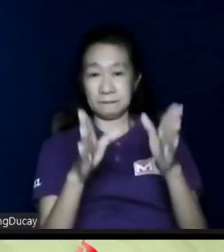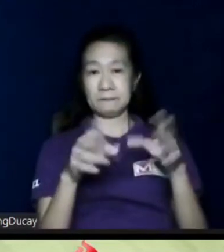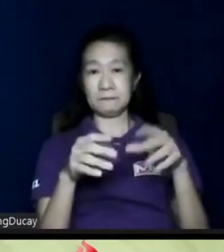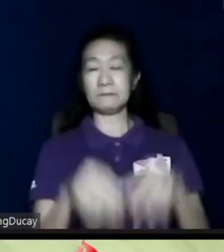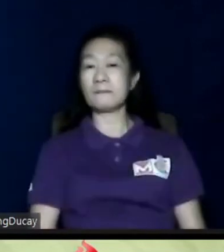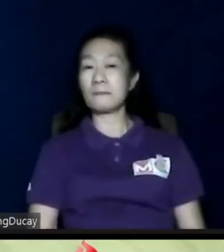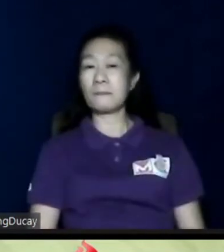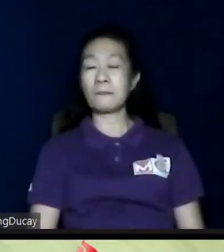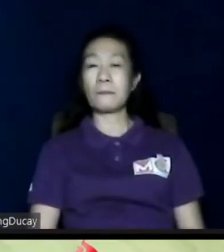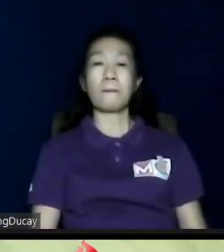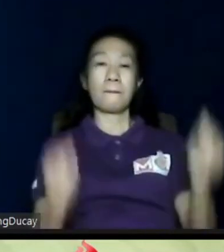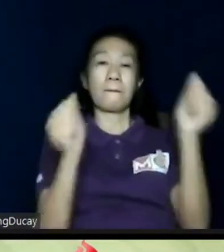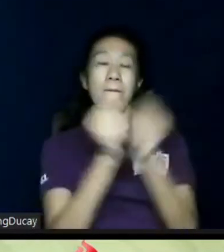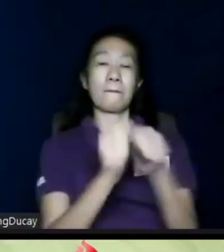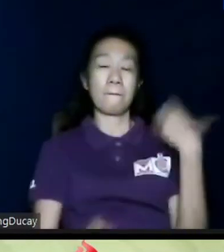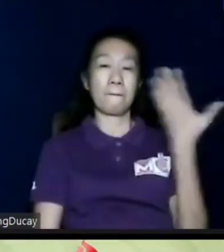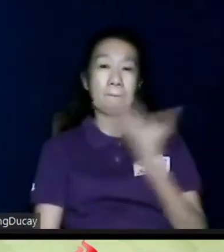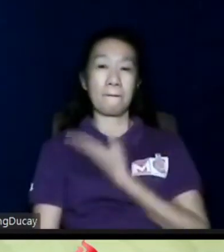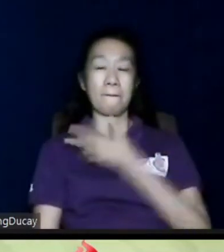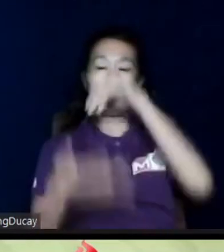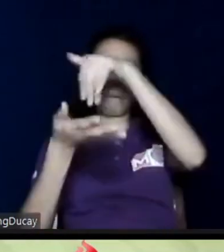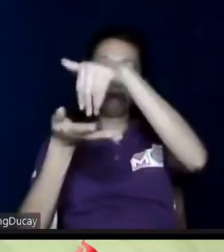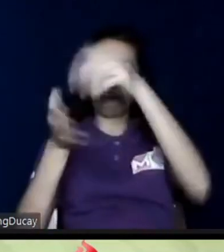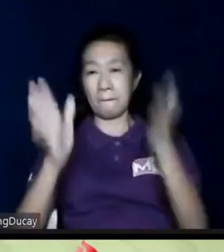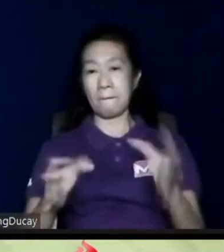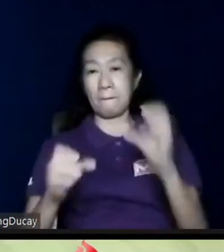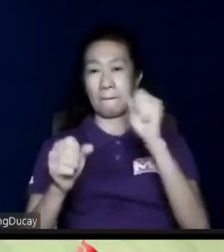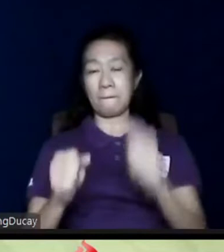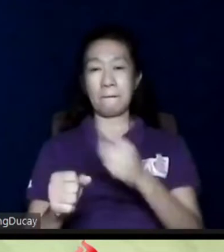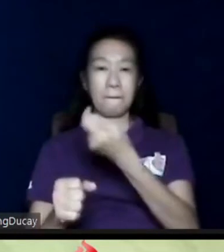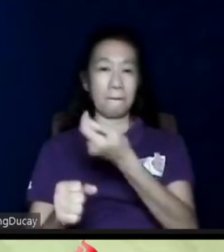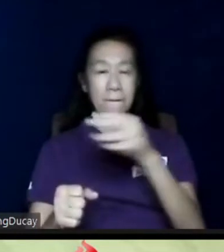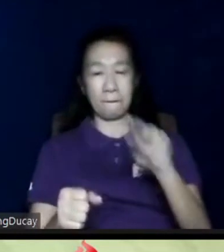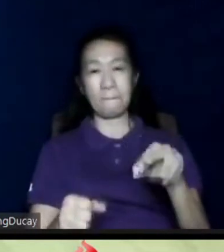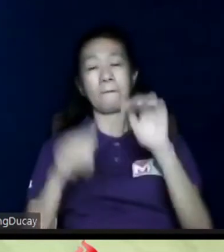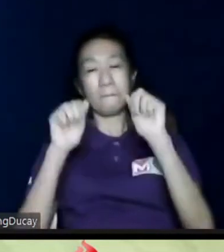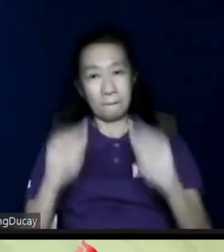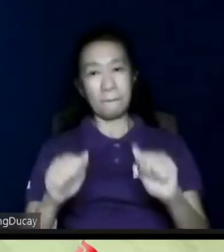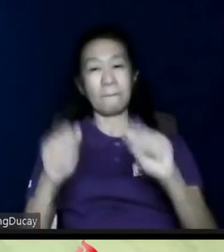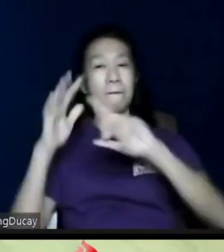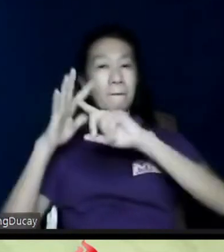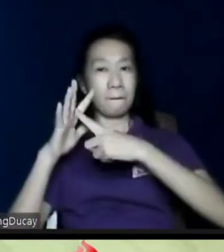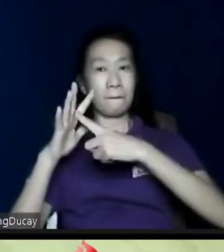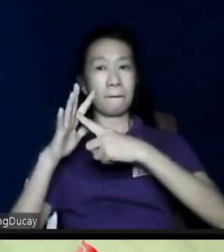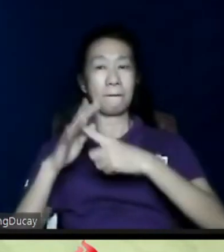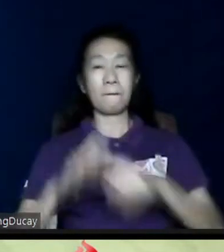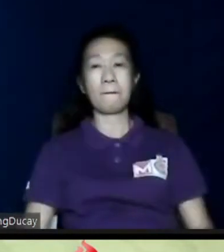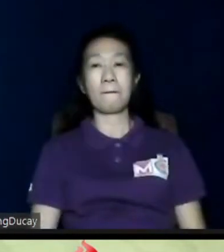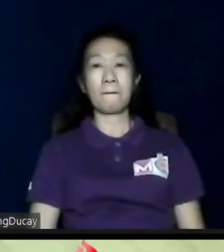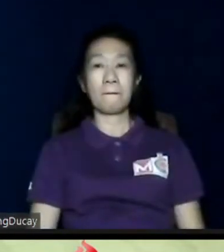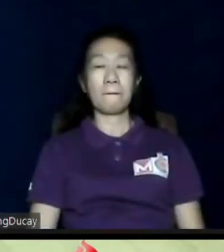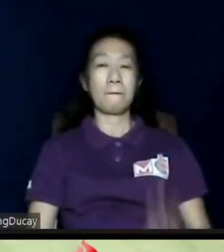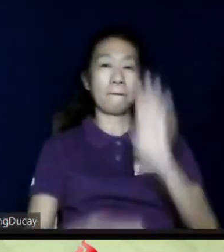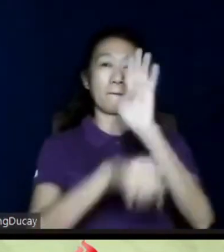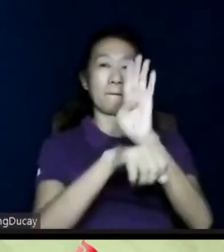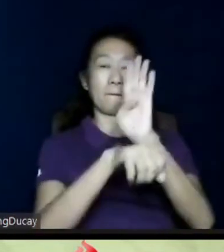kasama ng ating mga estudyante para sila mismo perhaps makapagsimula ng isang kabuhayan